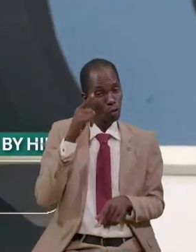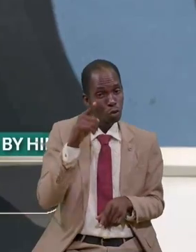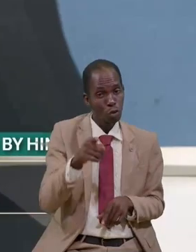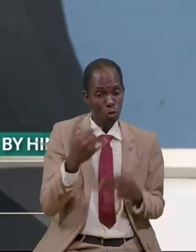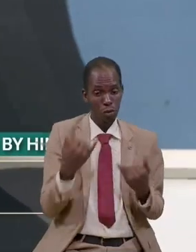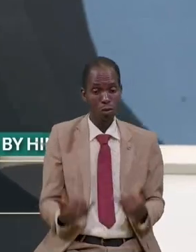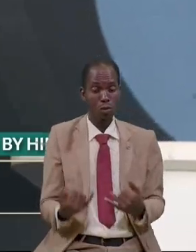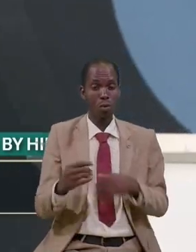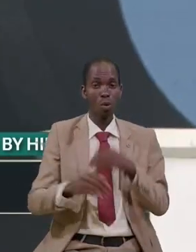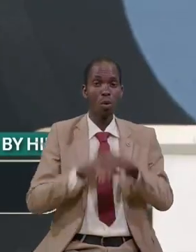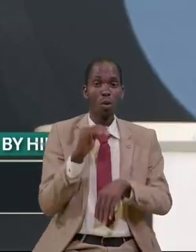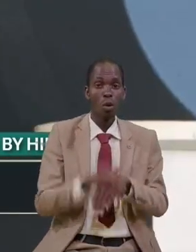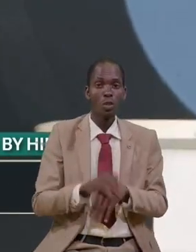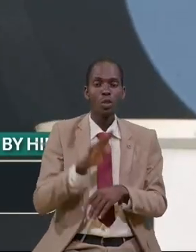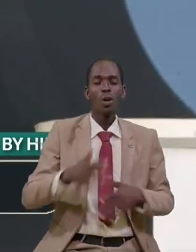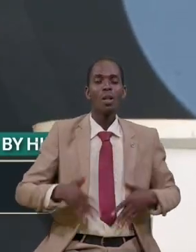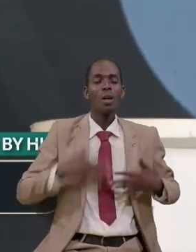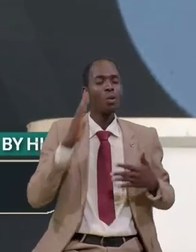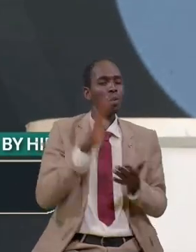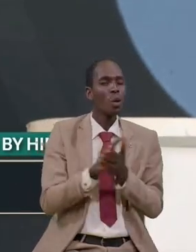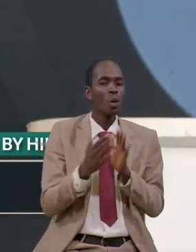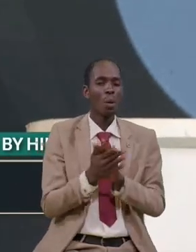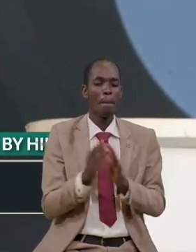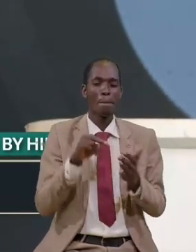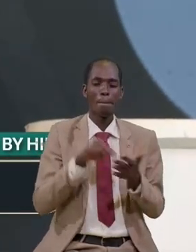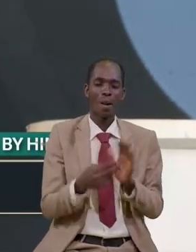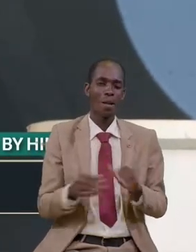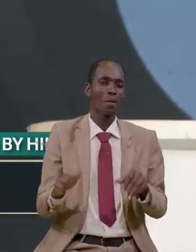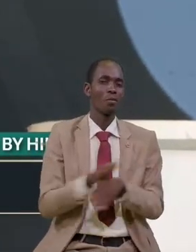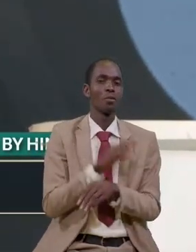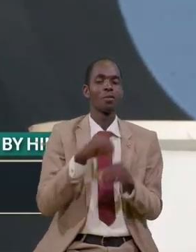ta vie aura du sens.